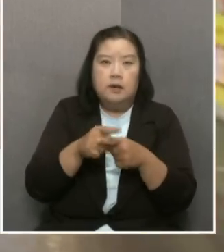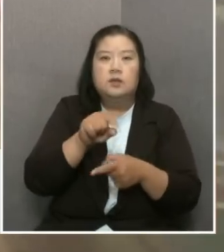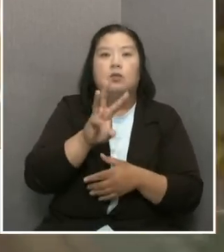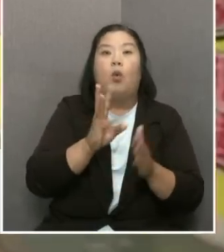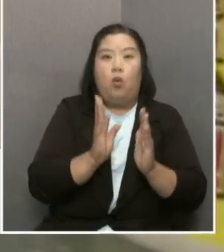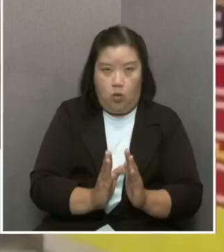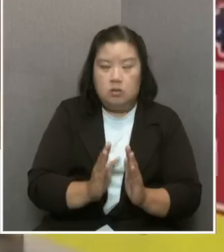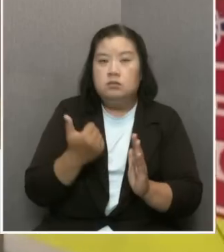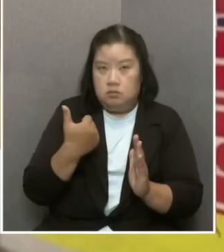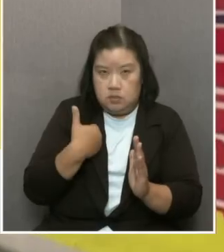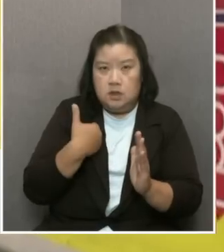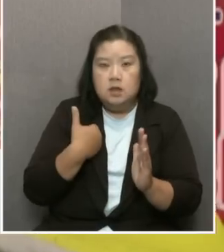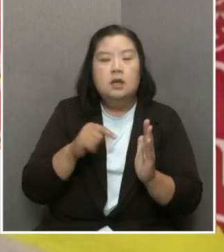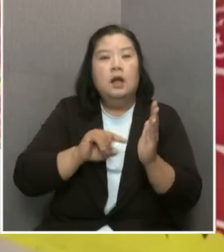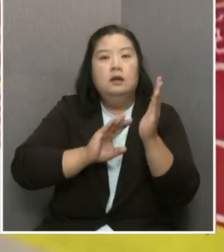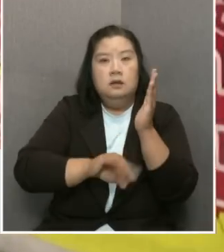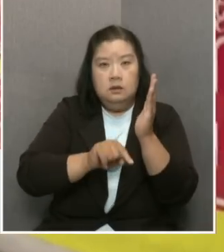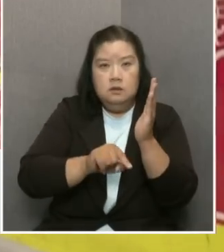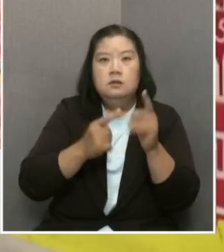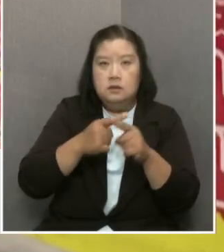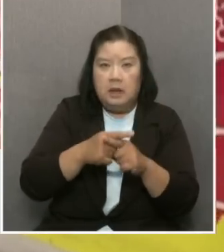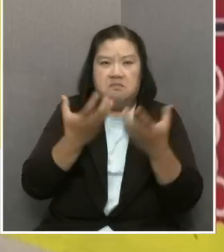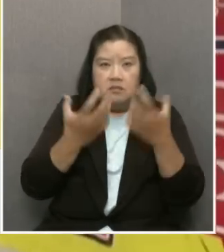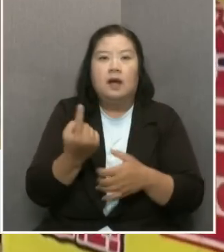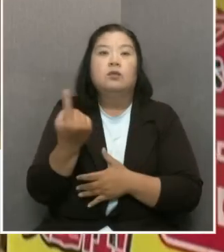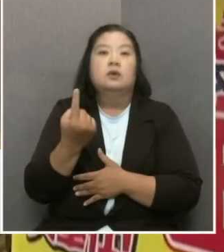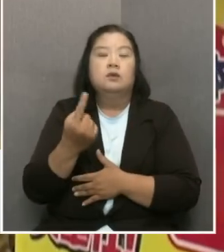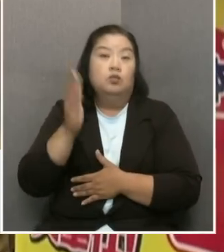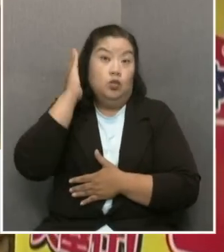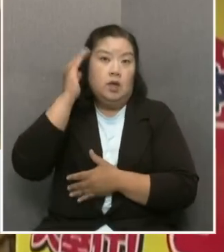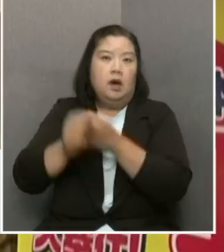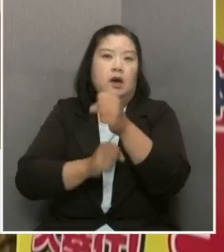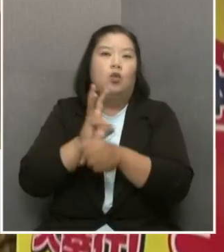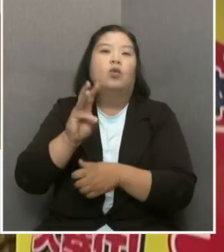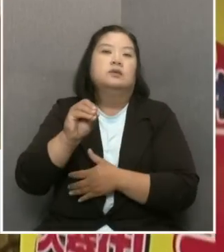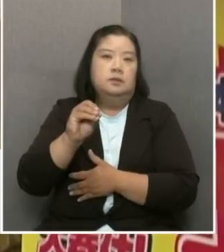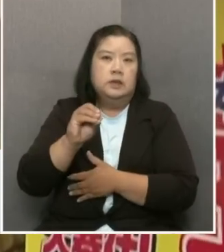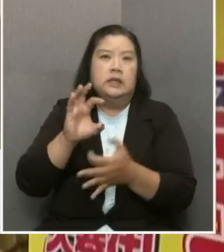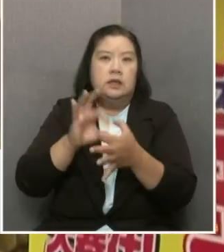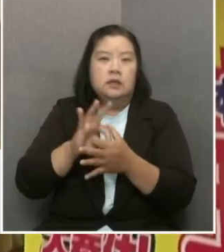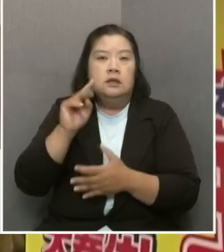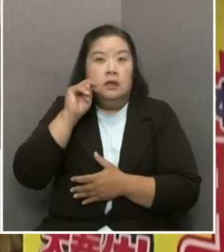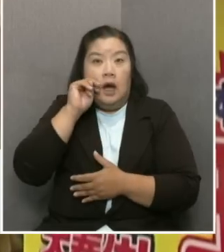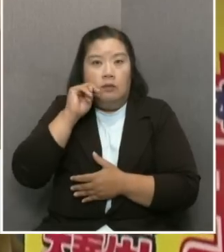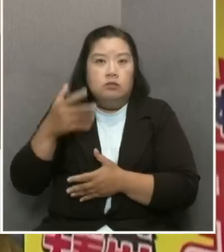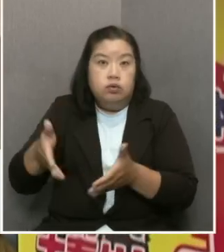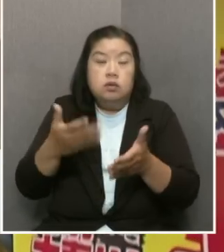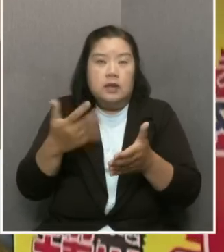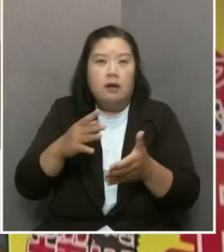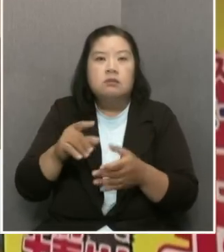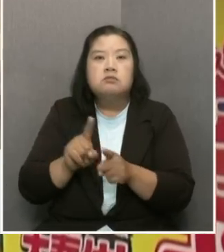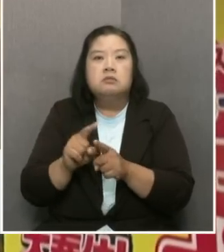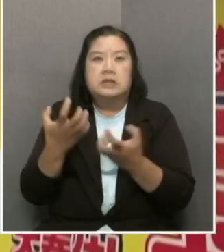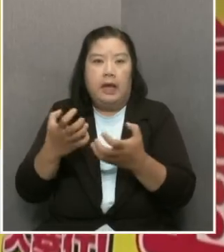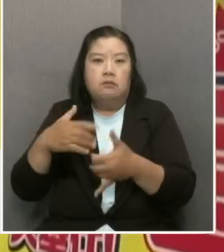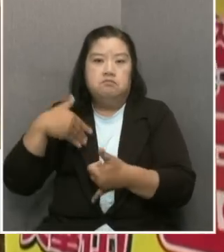จังหวัดทางตะวันตกอาการสาหัส1คนค่ะเป็นชายวัย60เศษจากการถูกกำแพงถล่มทับในจังหวัดวากาย